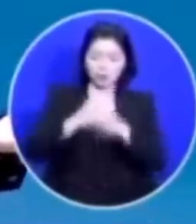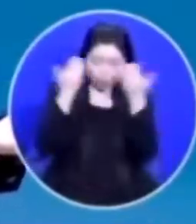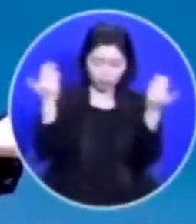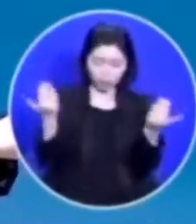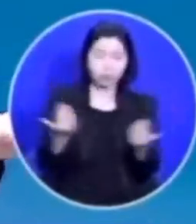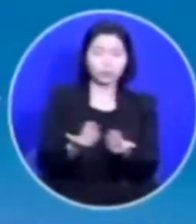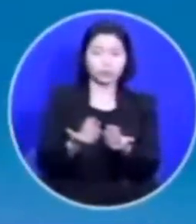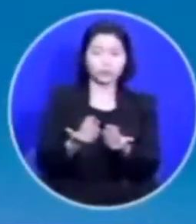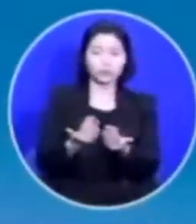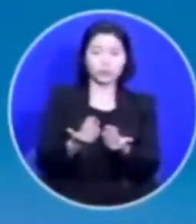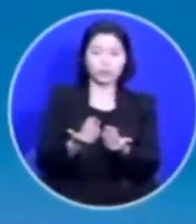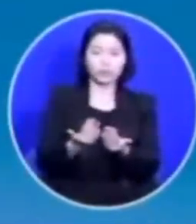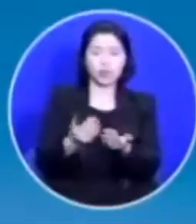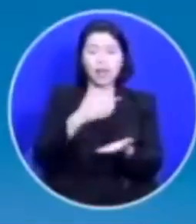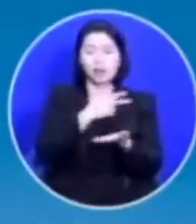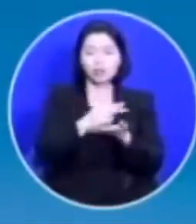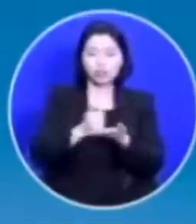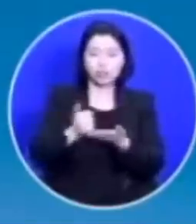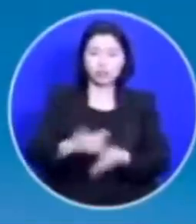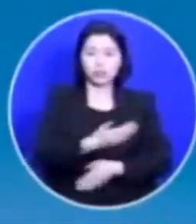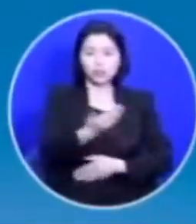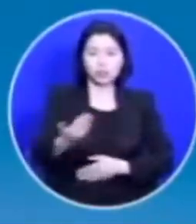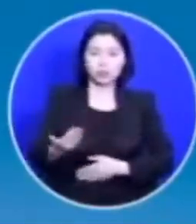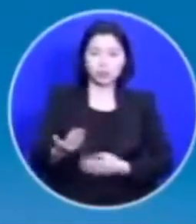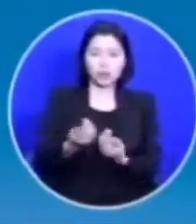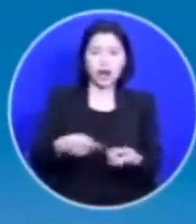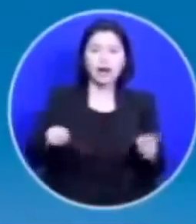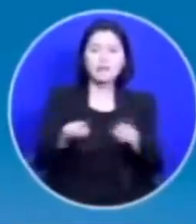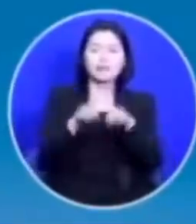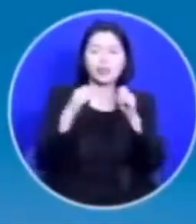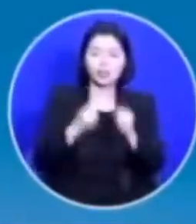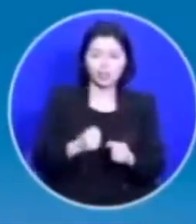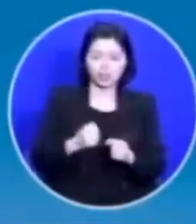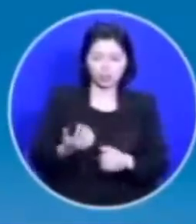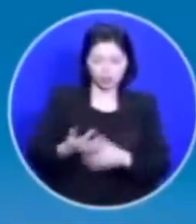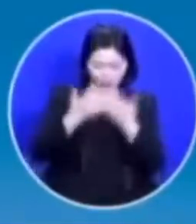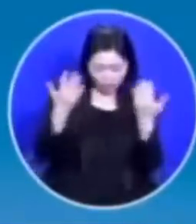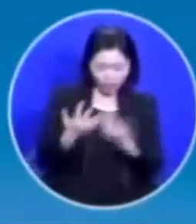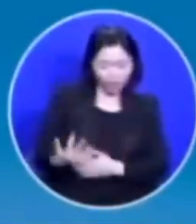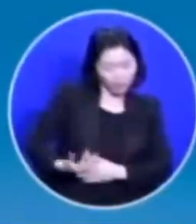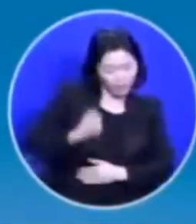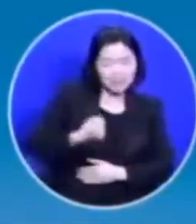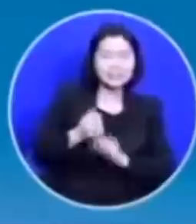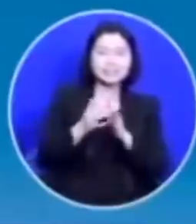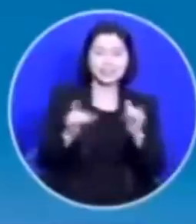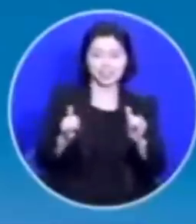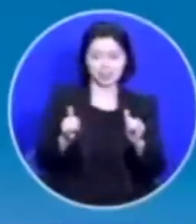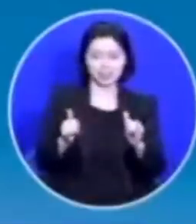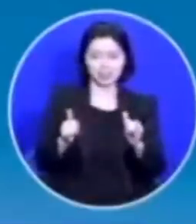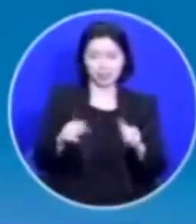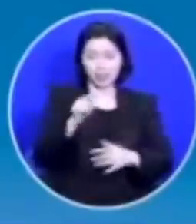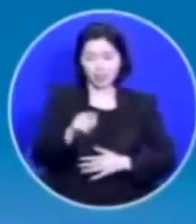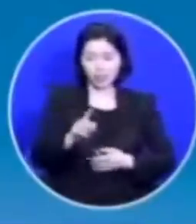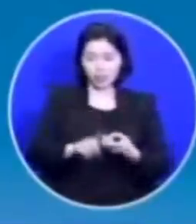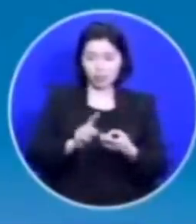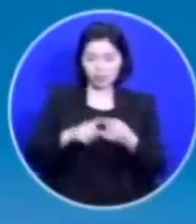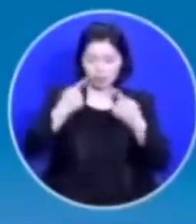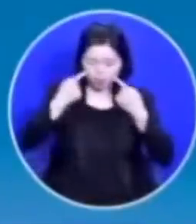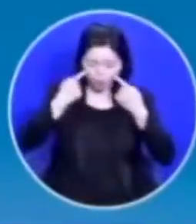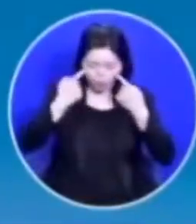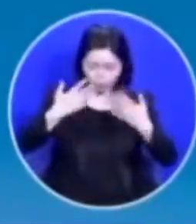다 주님이 여러분과 함께 계신 것을 다 누리고 있는 사람들입니다 그 점을 분명하게